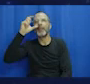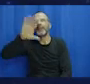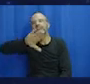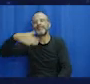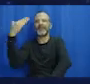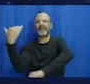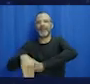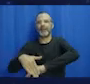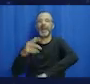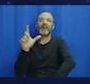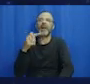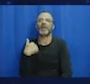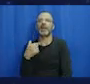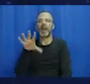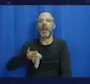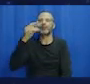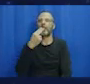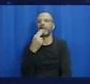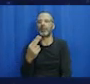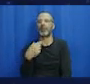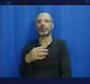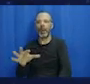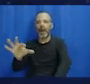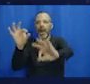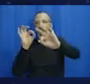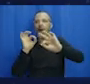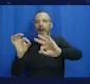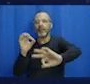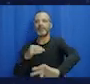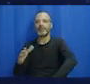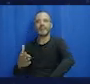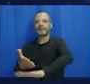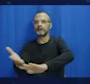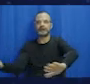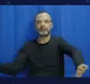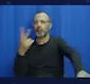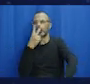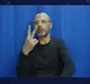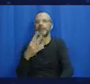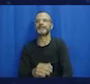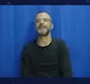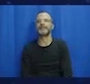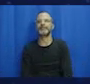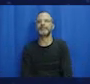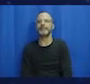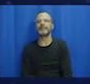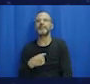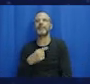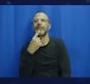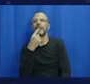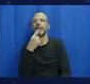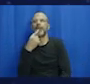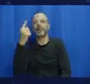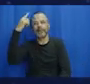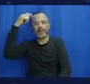لي. ولكن اذا اردنا ان نجد حلول، تعال خلينا نكون واقعيين وواضحين، نفرد اوراقنا امام الجميع. إسا تقول إن نربي